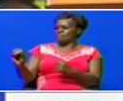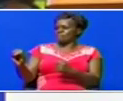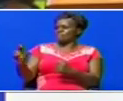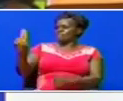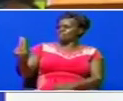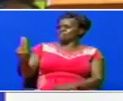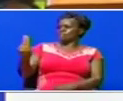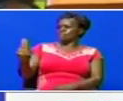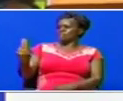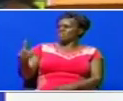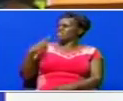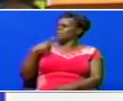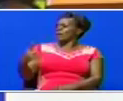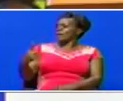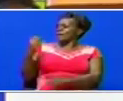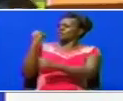Uhuru Kenyatta, 112,